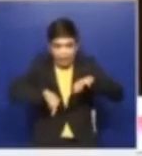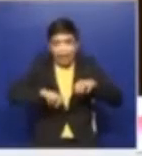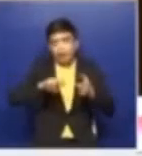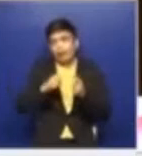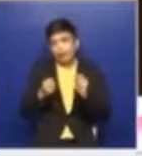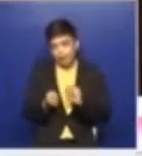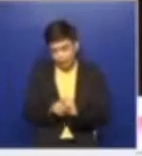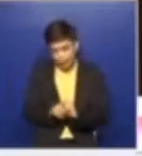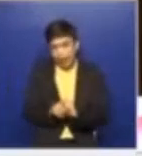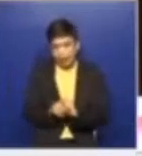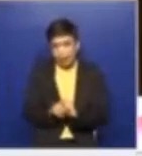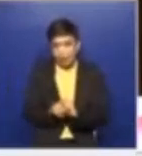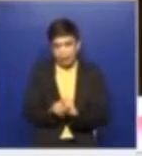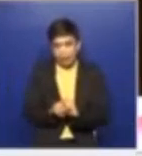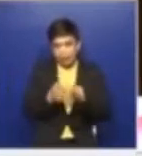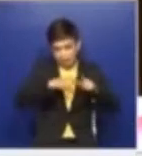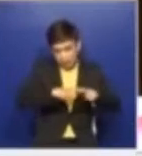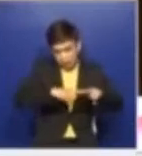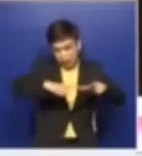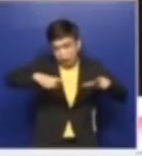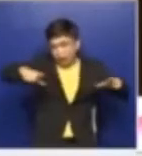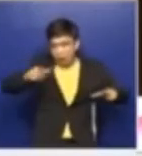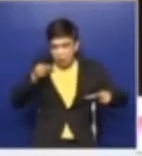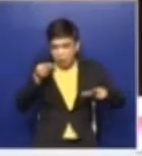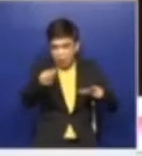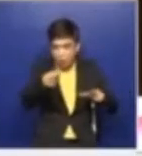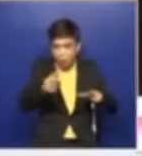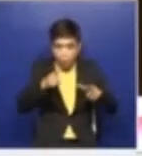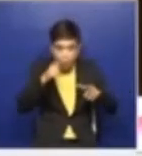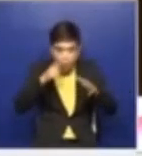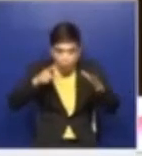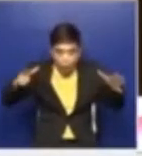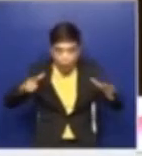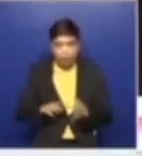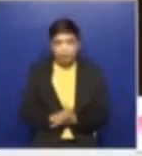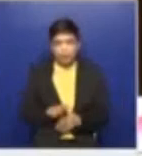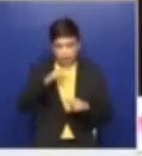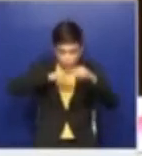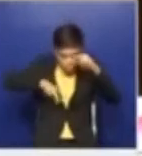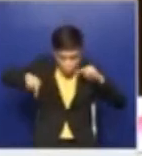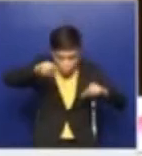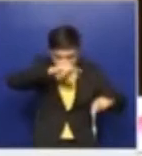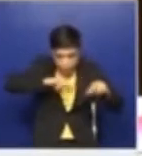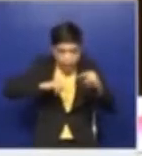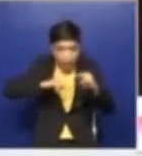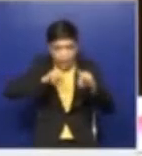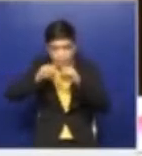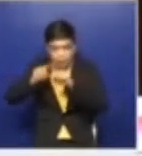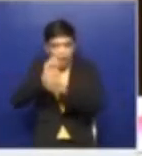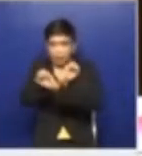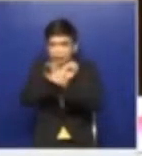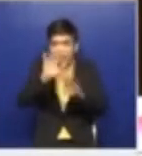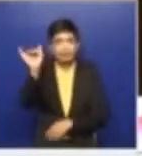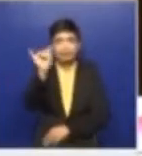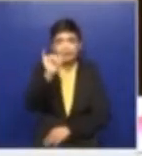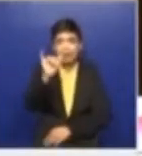ของการขยายเมืองอย่างรวดเร็วการควบคุมการพัฒนาที่ไม่มีความชัดเจนการที่พ